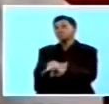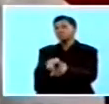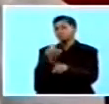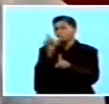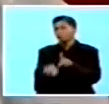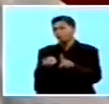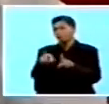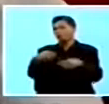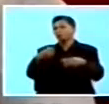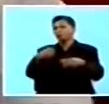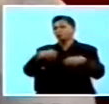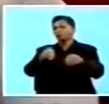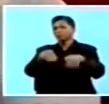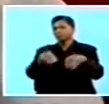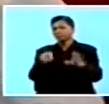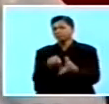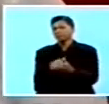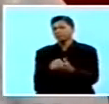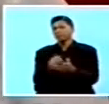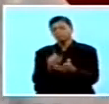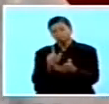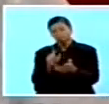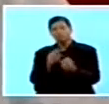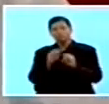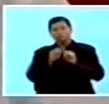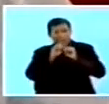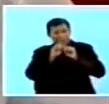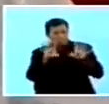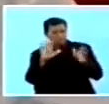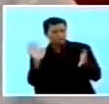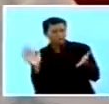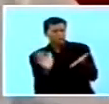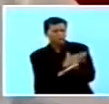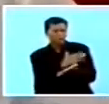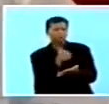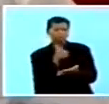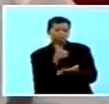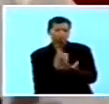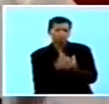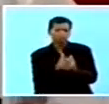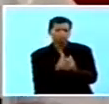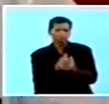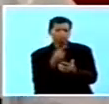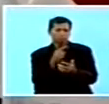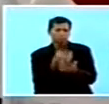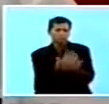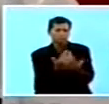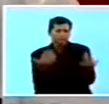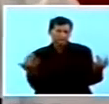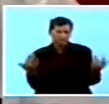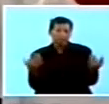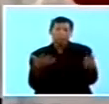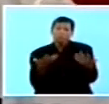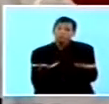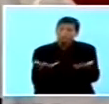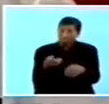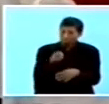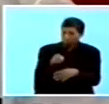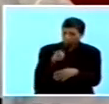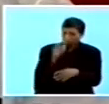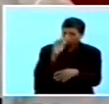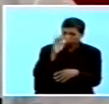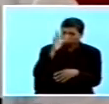Berikanlah kesempatan kepada semua pelaku-pelaku reklame di kawasan kendali ketat, bahwa apakah dia itu pelaku usaha